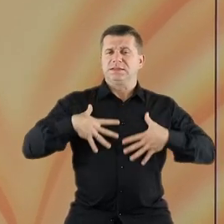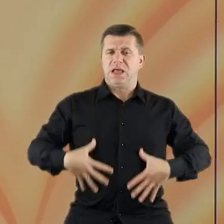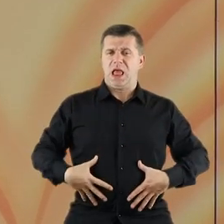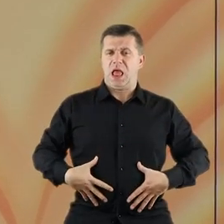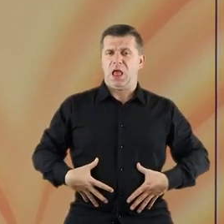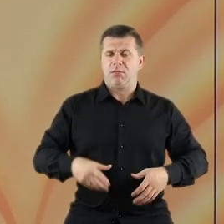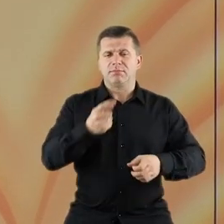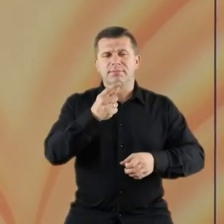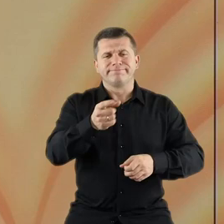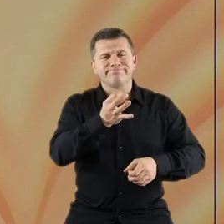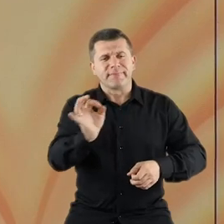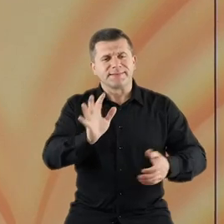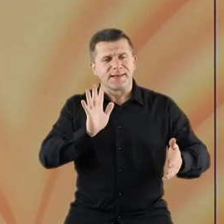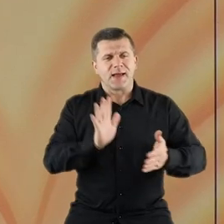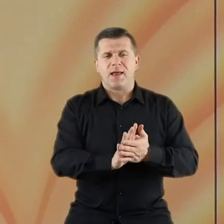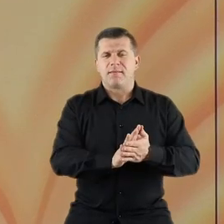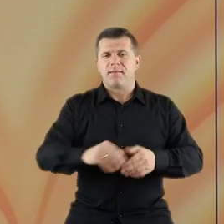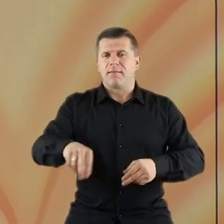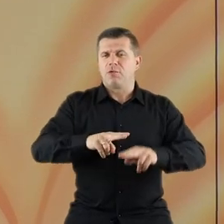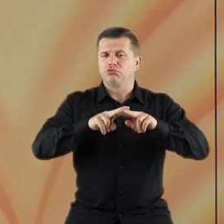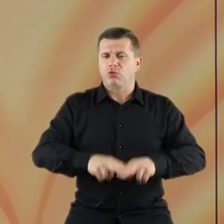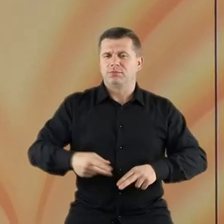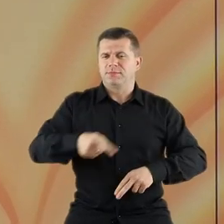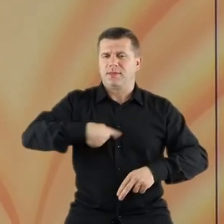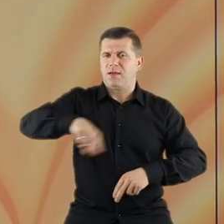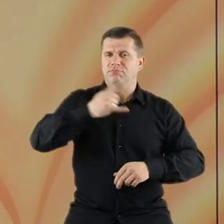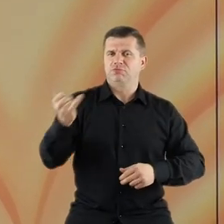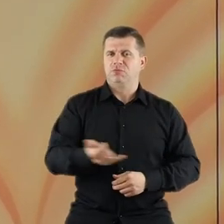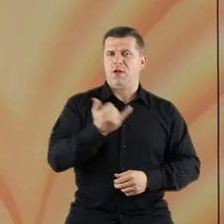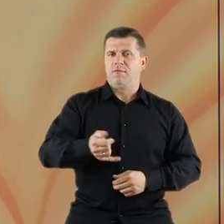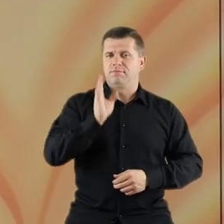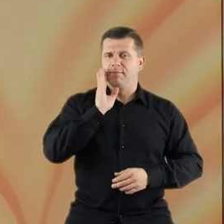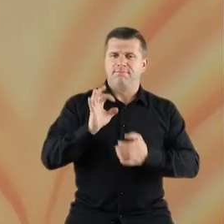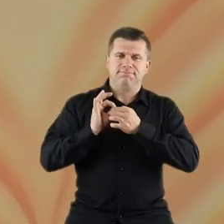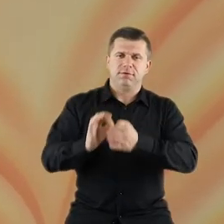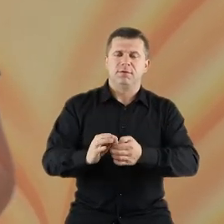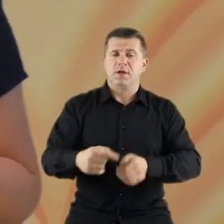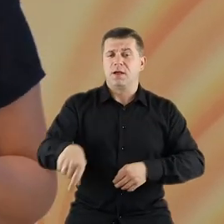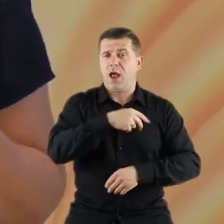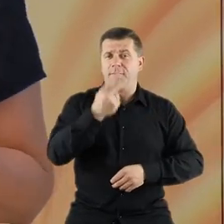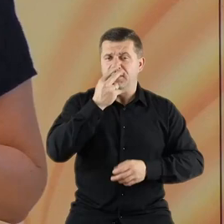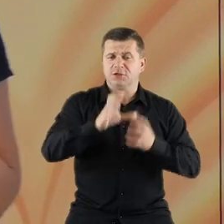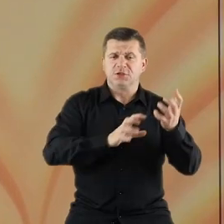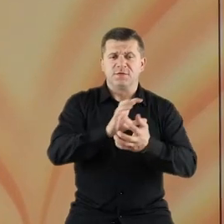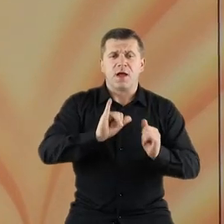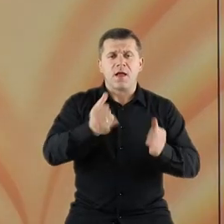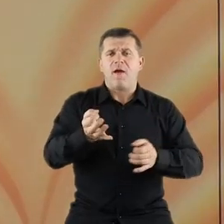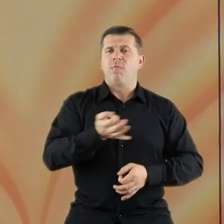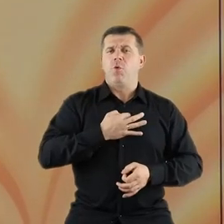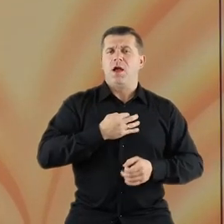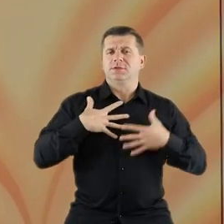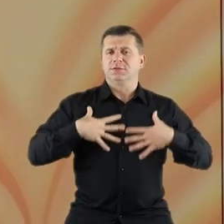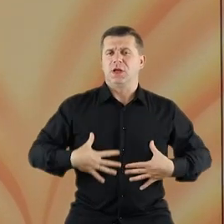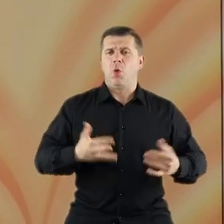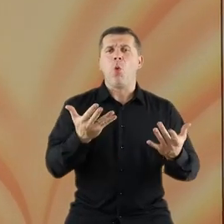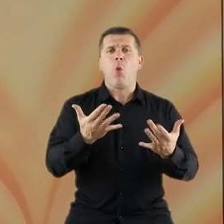jest tak charakterystyczne że zostaje z nami zawsze my postrzegamy świat poprzez pryzmat własnego